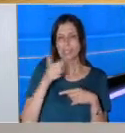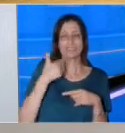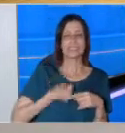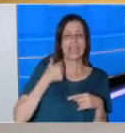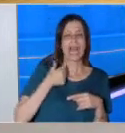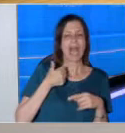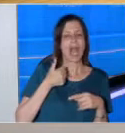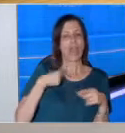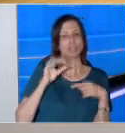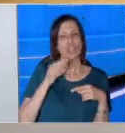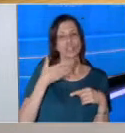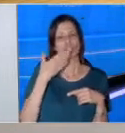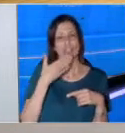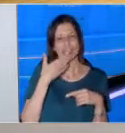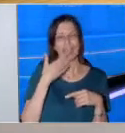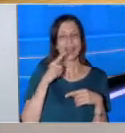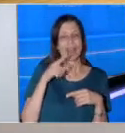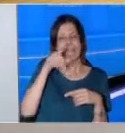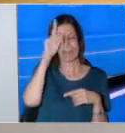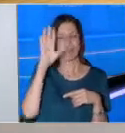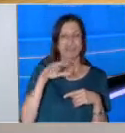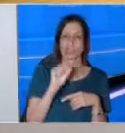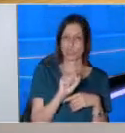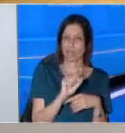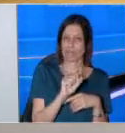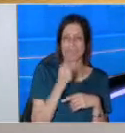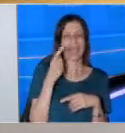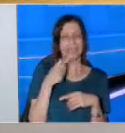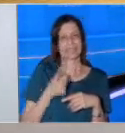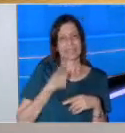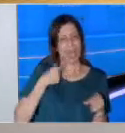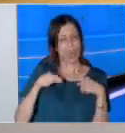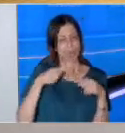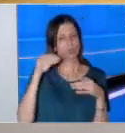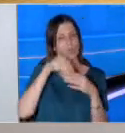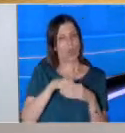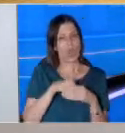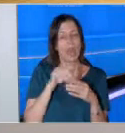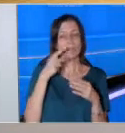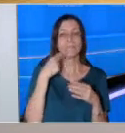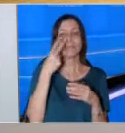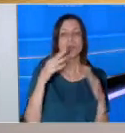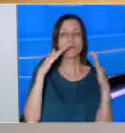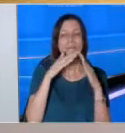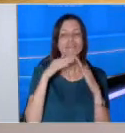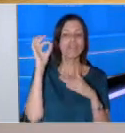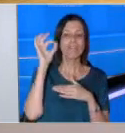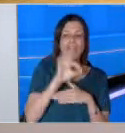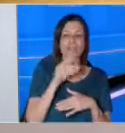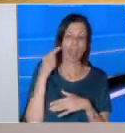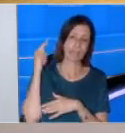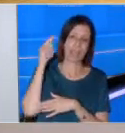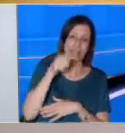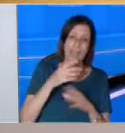צ'כיה, גרמניה וסלובקיה, שרי החוץ שלהם, כן? כולל ביקור בבית שנפגע מרקטה בפתח